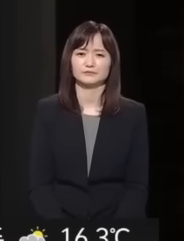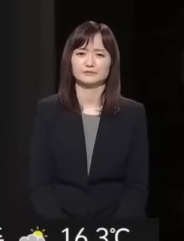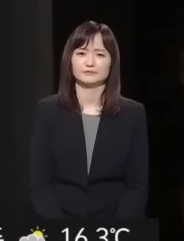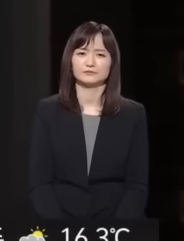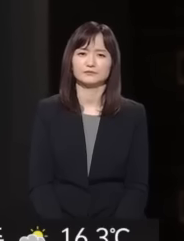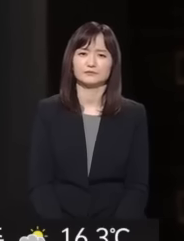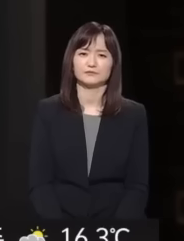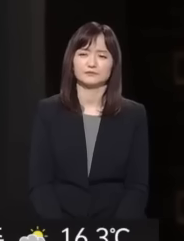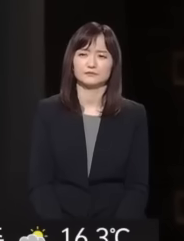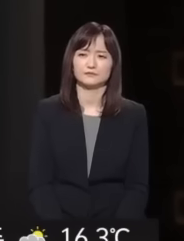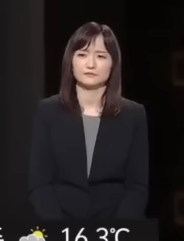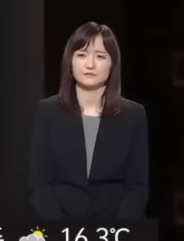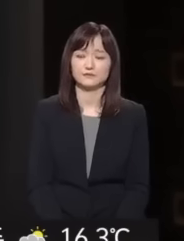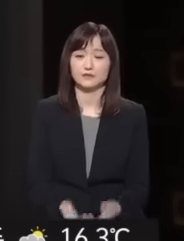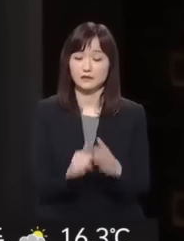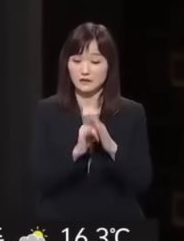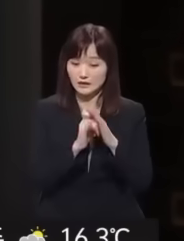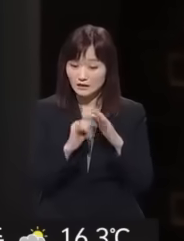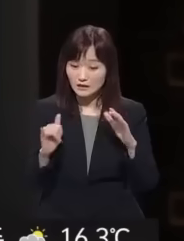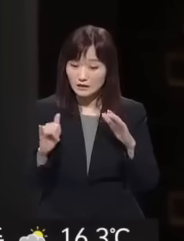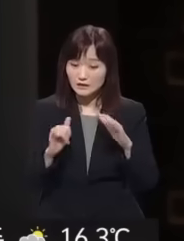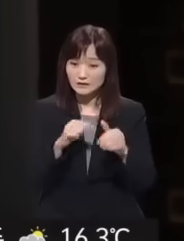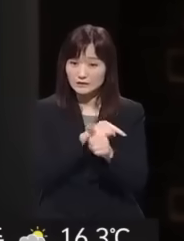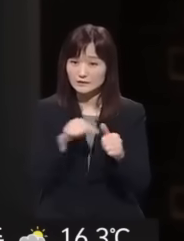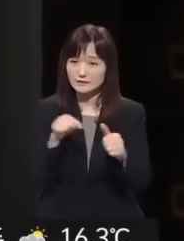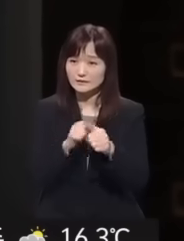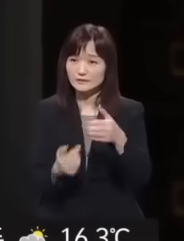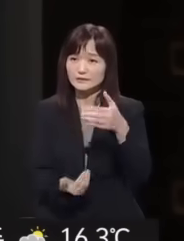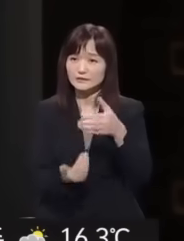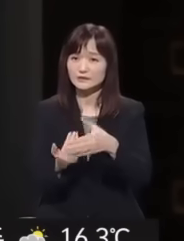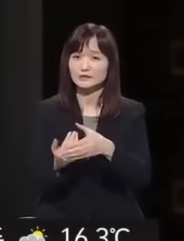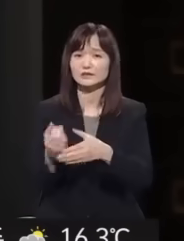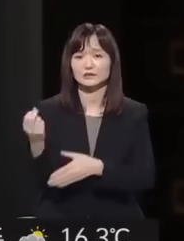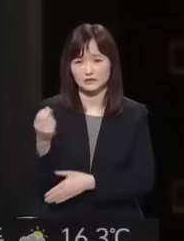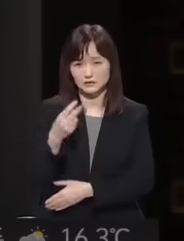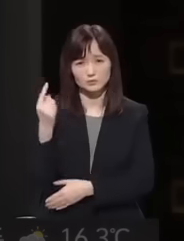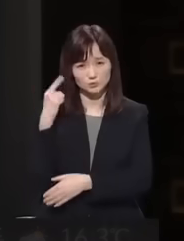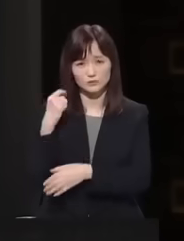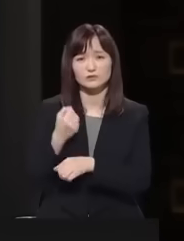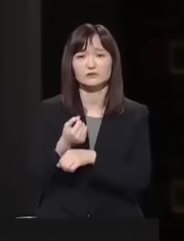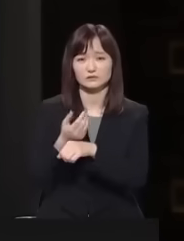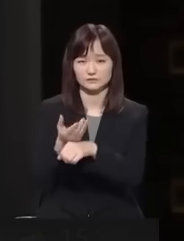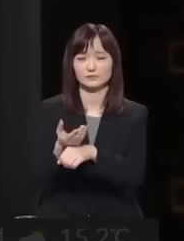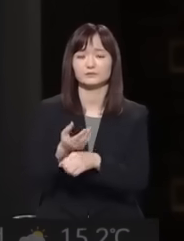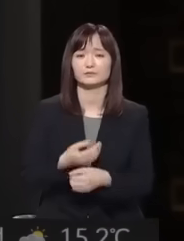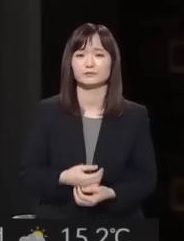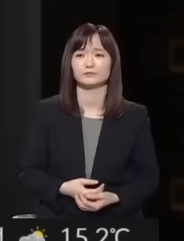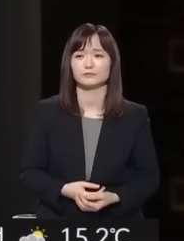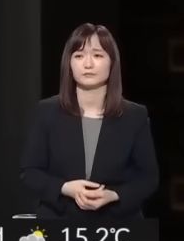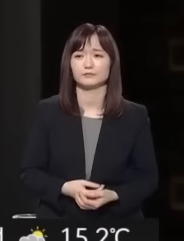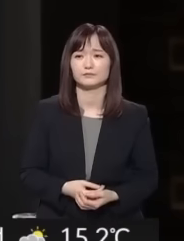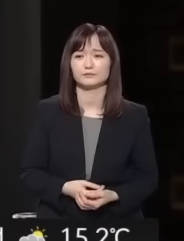이런 일가족 사례 사건들 많이 좀 왕왕 전해 드렸는데 저희가 이렇게